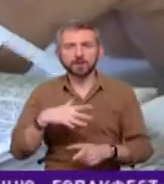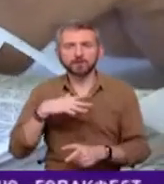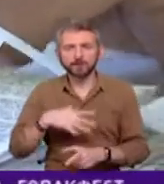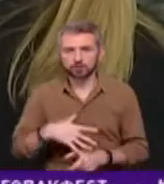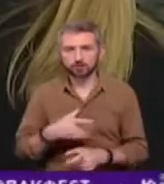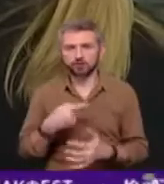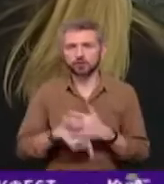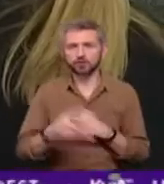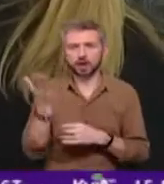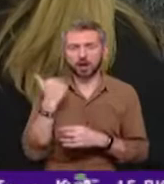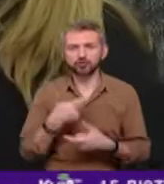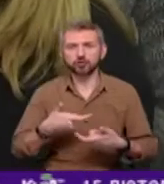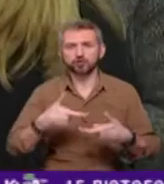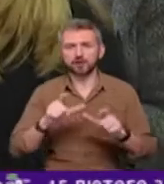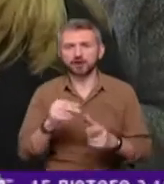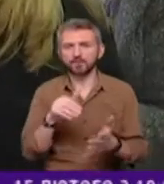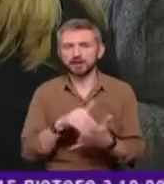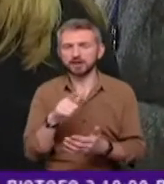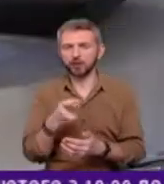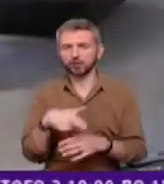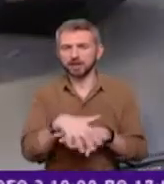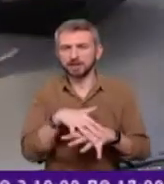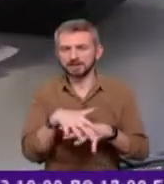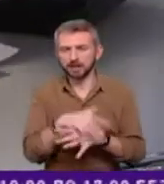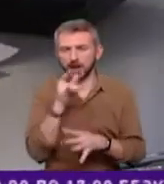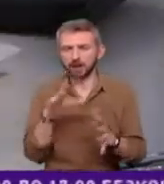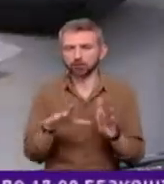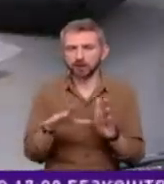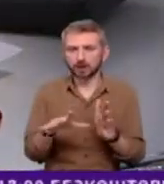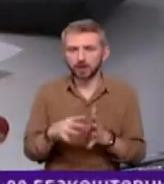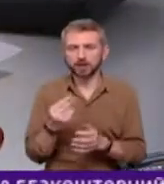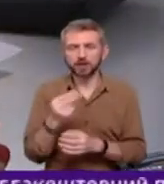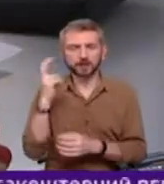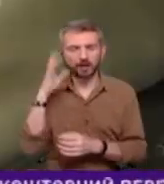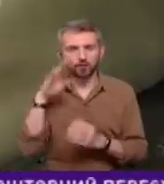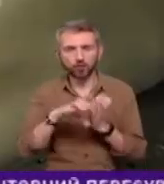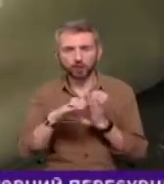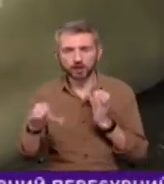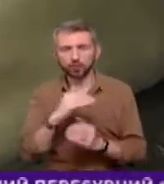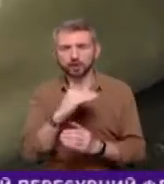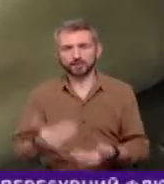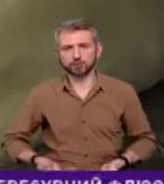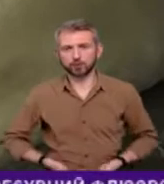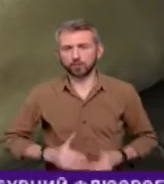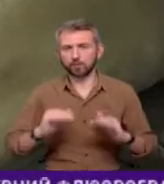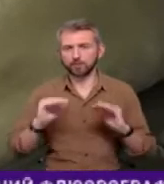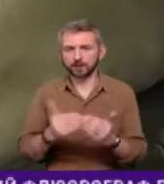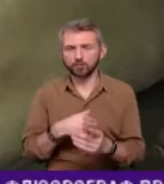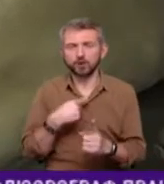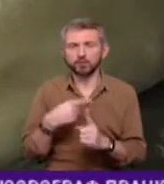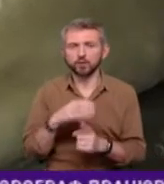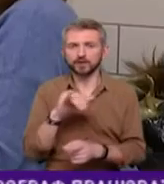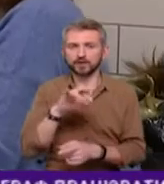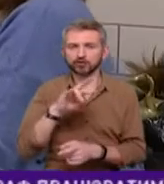бо раніше зросла вартість газу для населення, електроенергія, тариф «Київводоканалу» і рівень прожиткового мінімуму. До того ж,